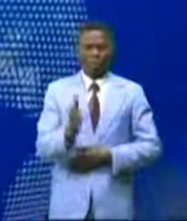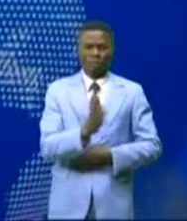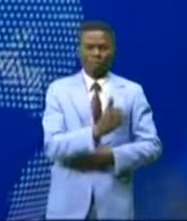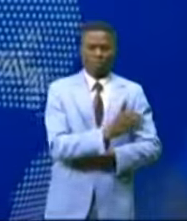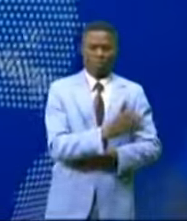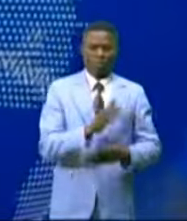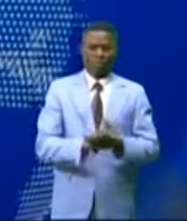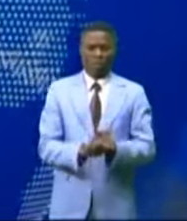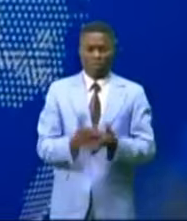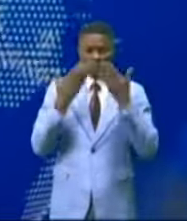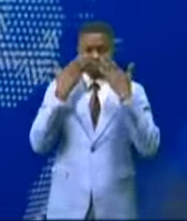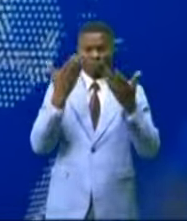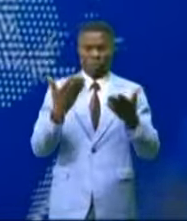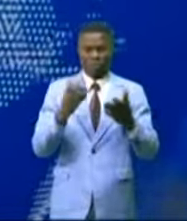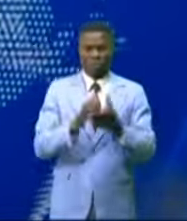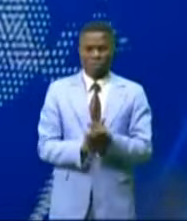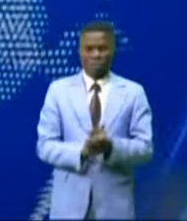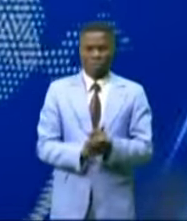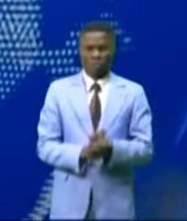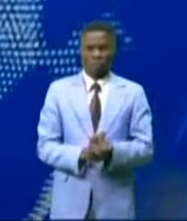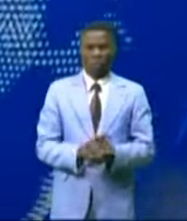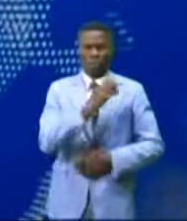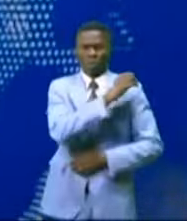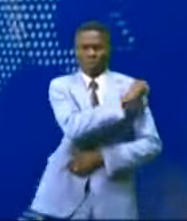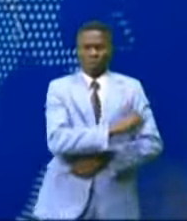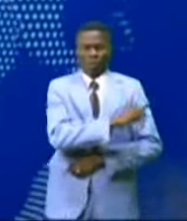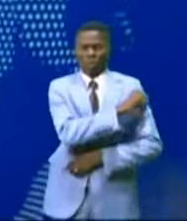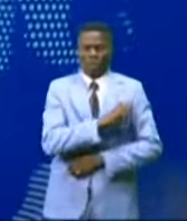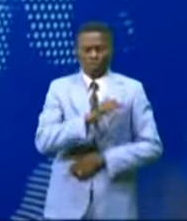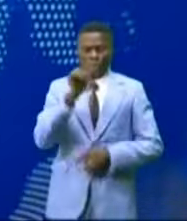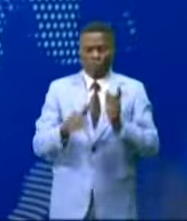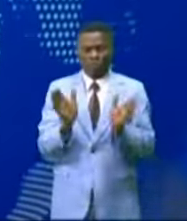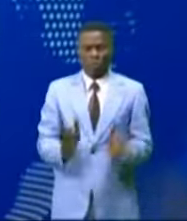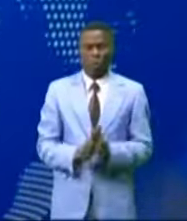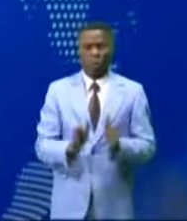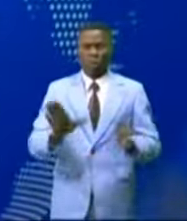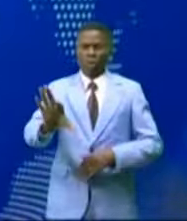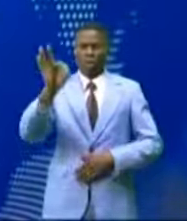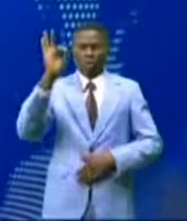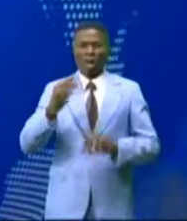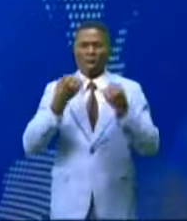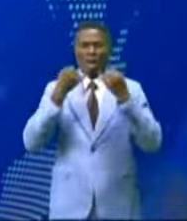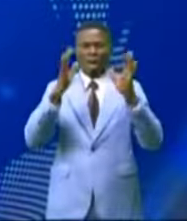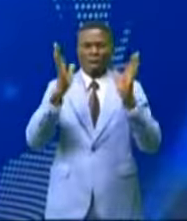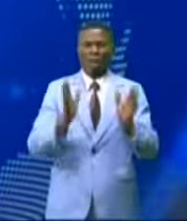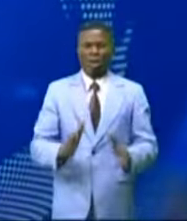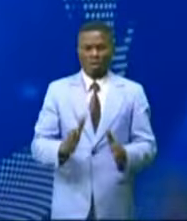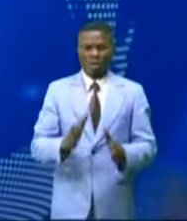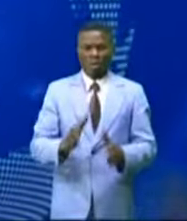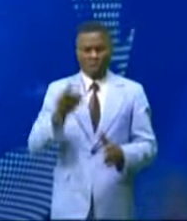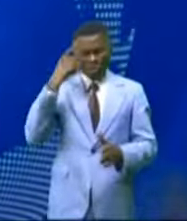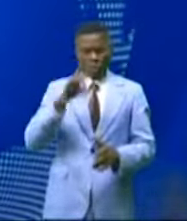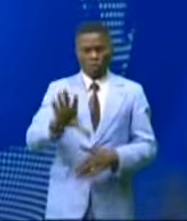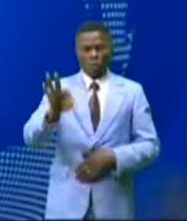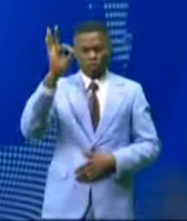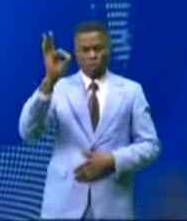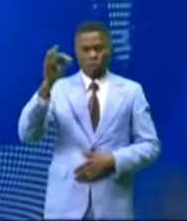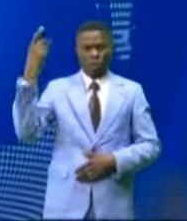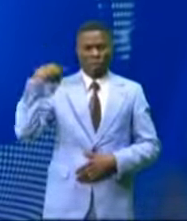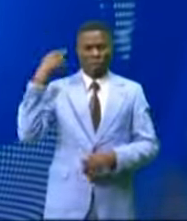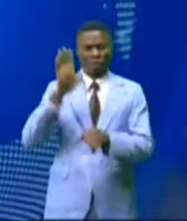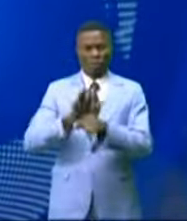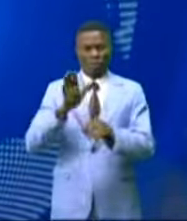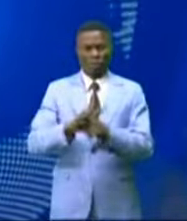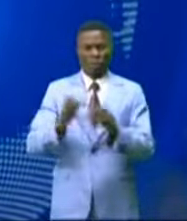monoparental fait Augustin Kabuya actuel secrétaire général de l'UDPS désigné un formateur pour dégager la majorité à l'Assemblée nationale